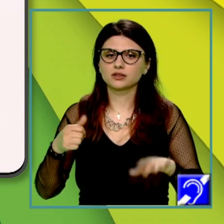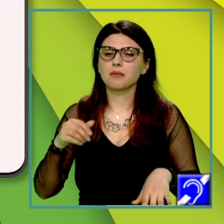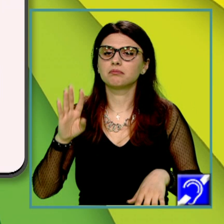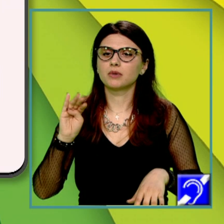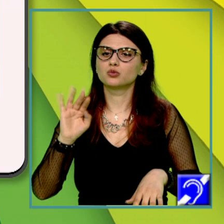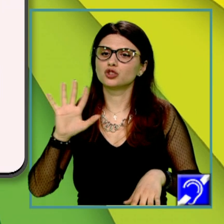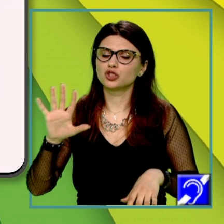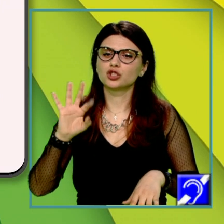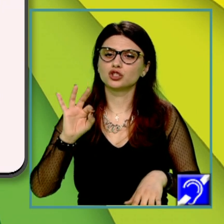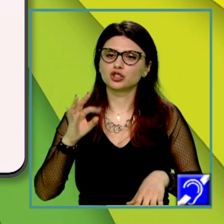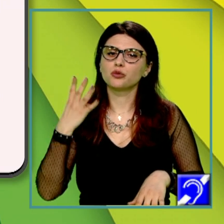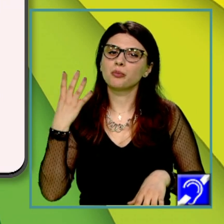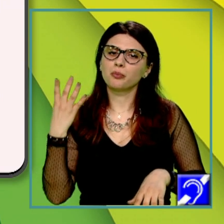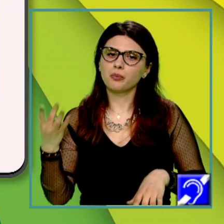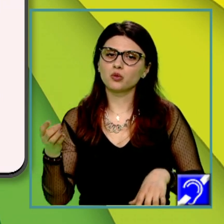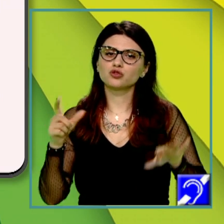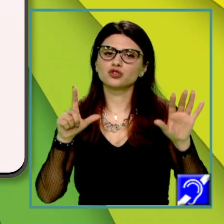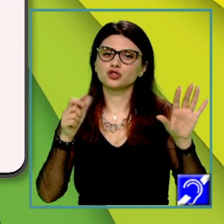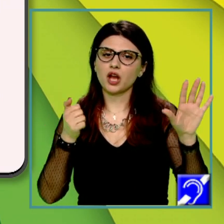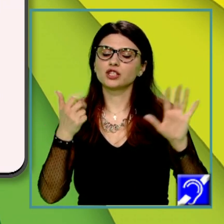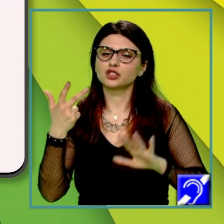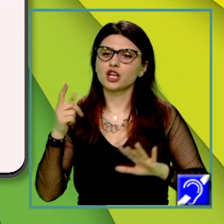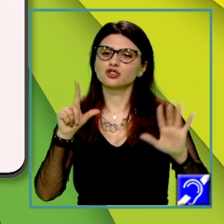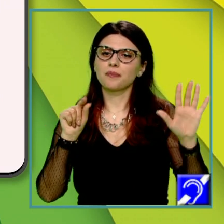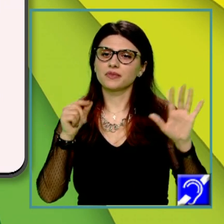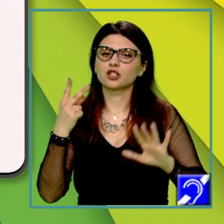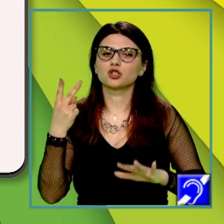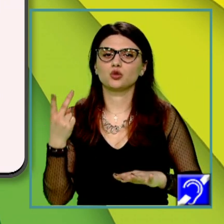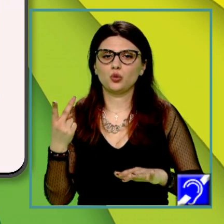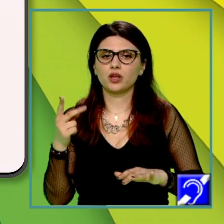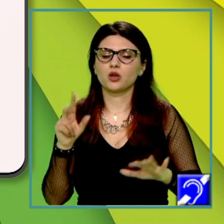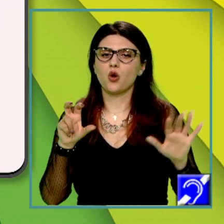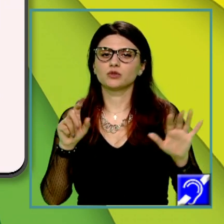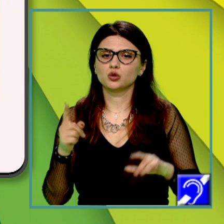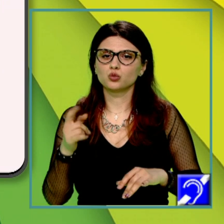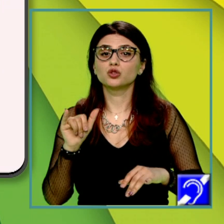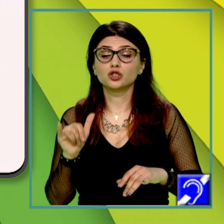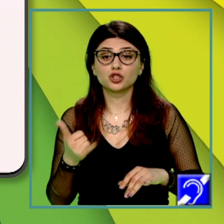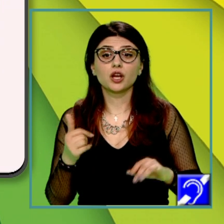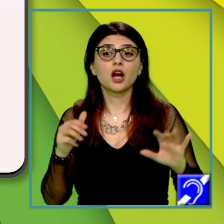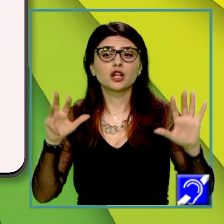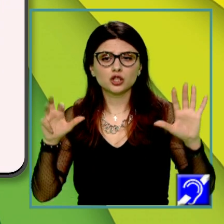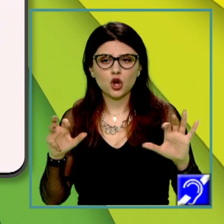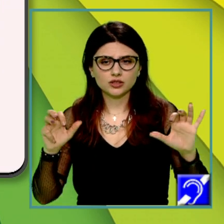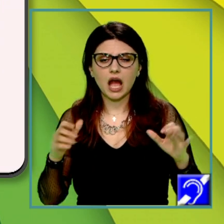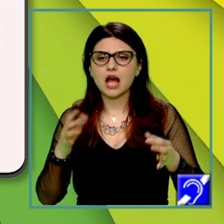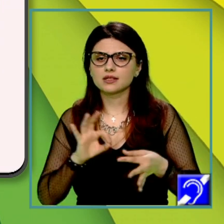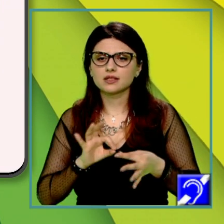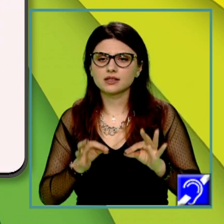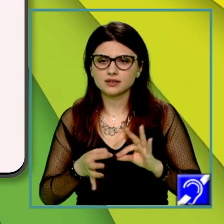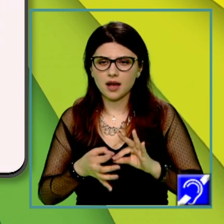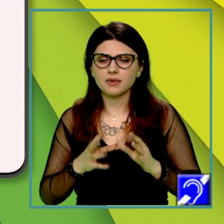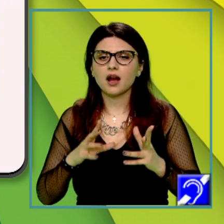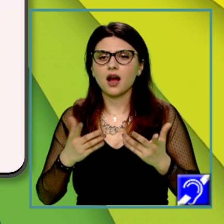3645 54 63 72 80 și unu și 90 de